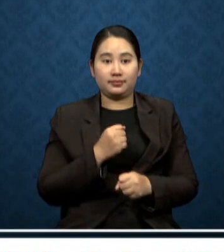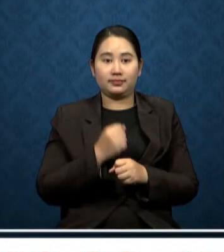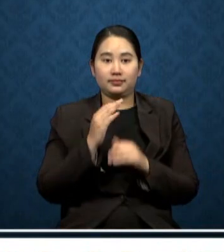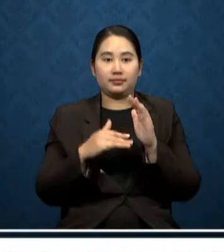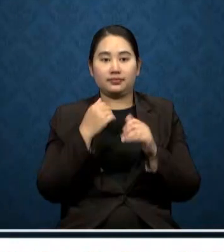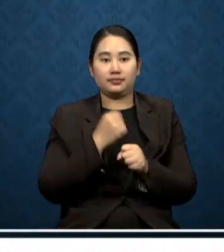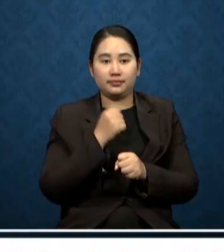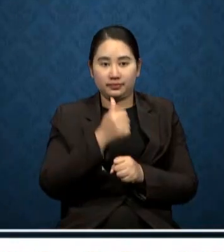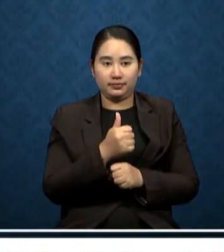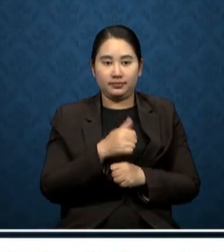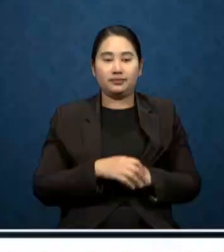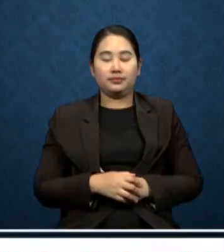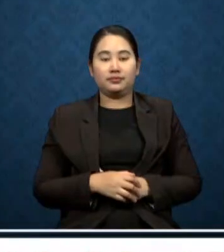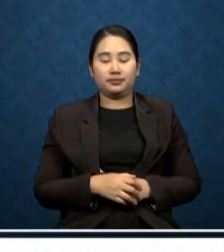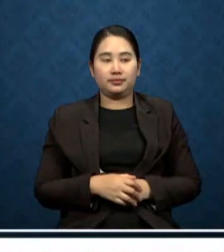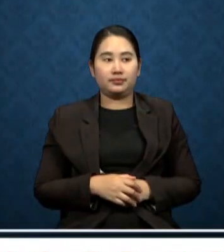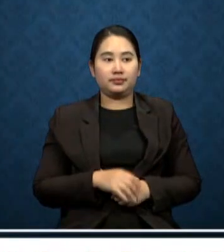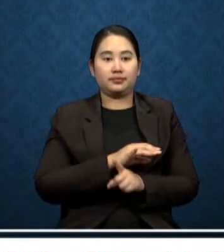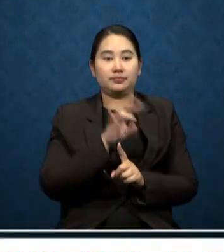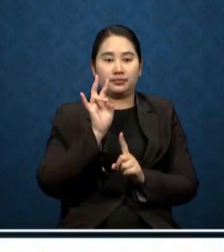บริการได้ระยว่าye